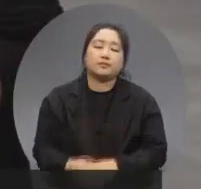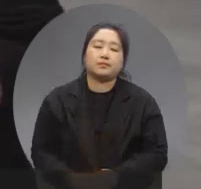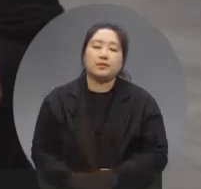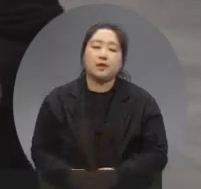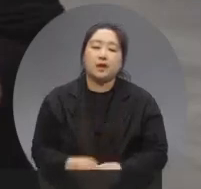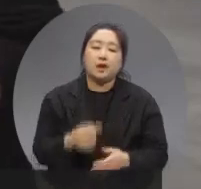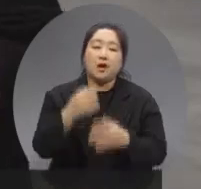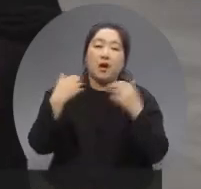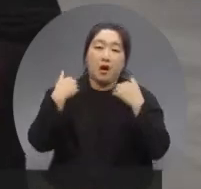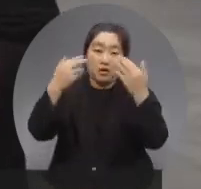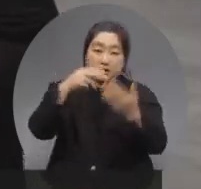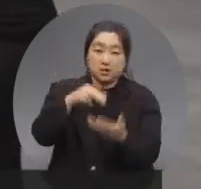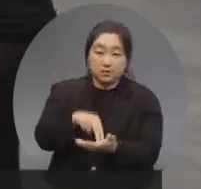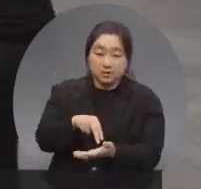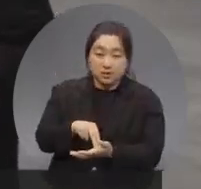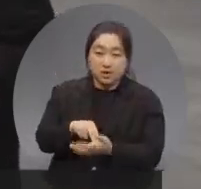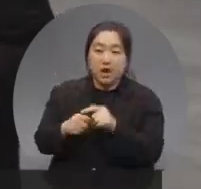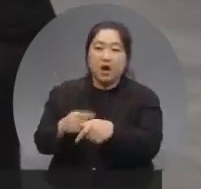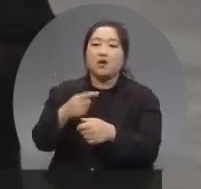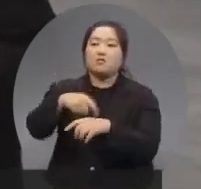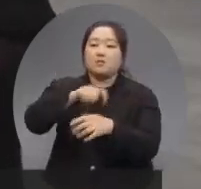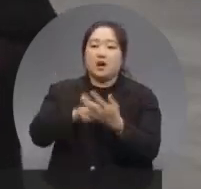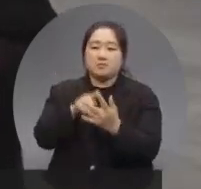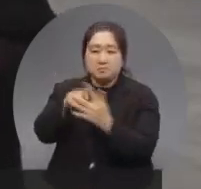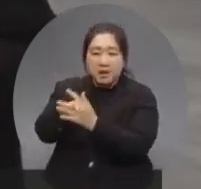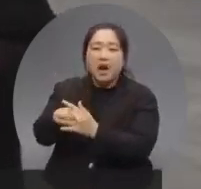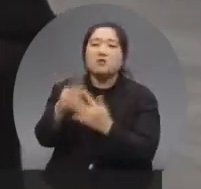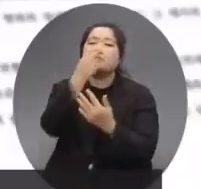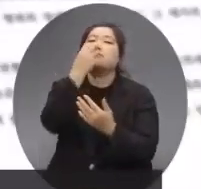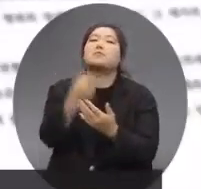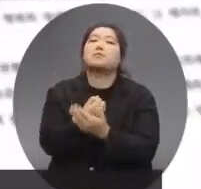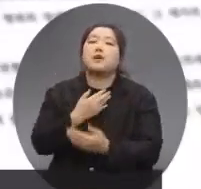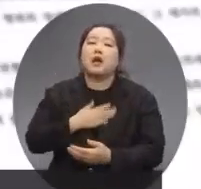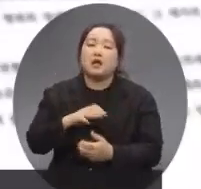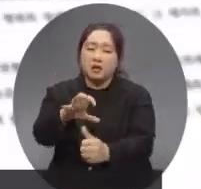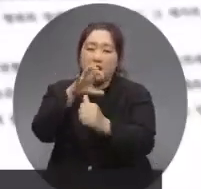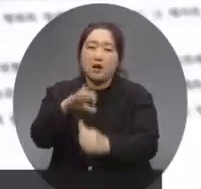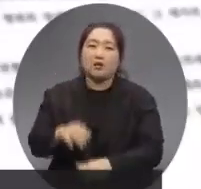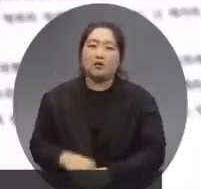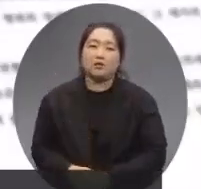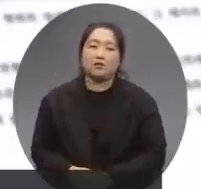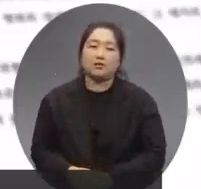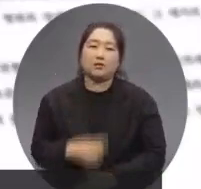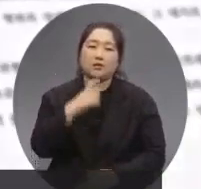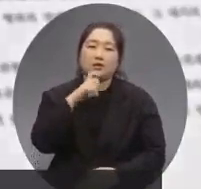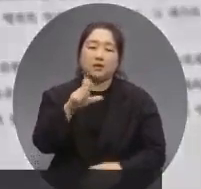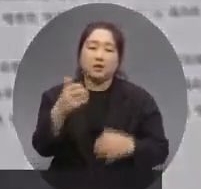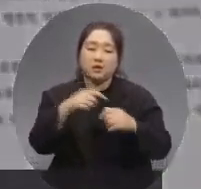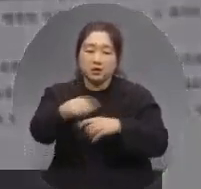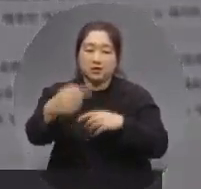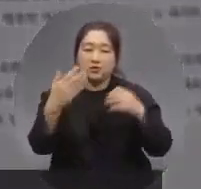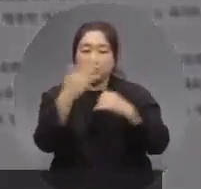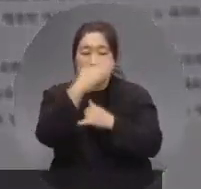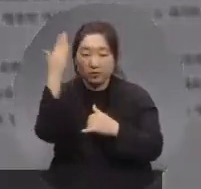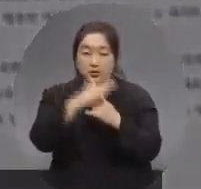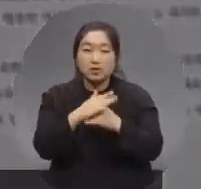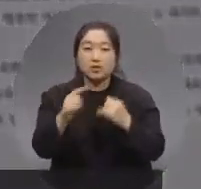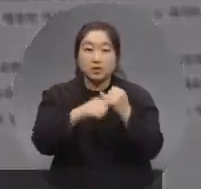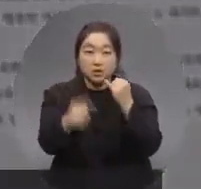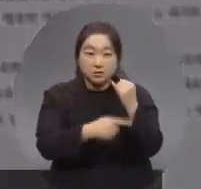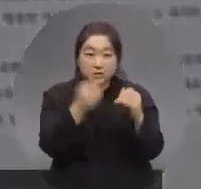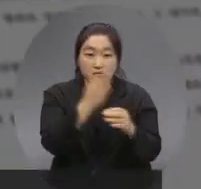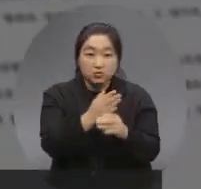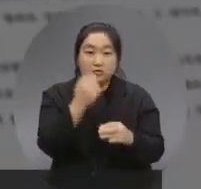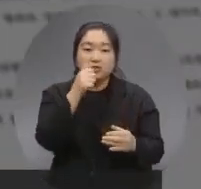가해 어른들은 이런 아이들의 마음을 철저히 악용하고 있습니다. 15살 가출 소녀는 임신 중에도